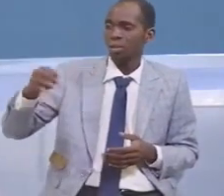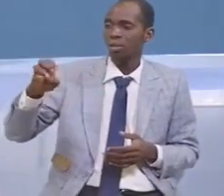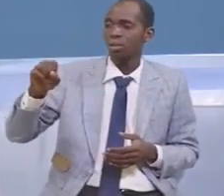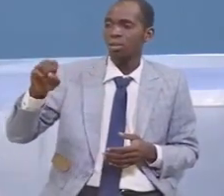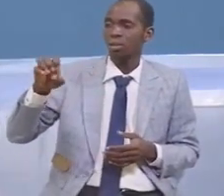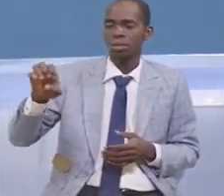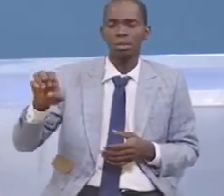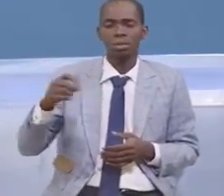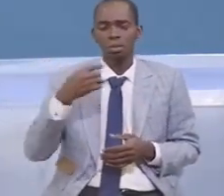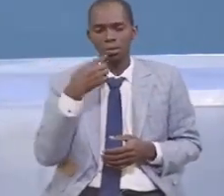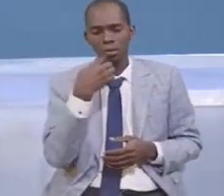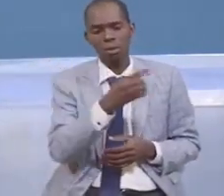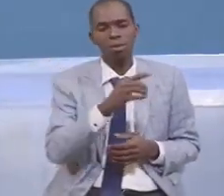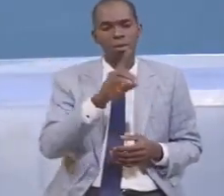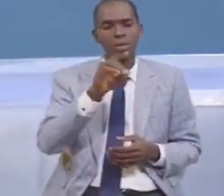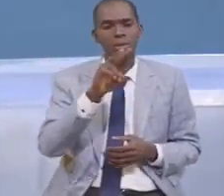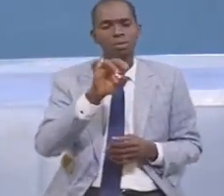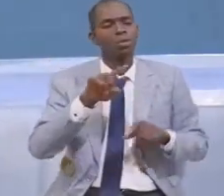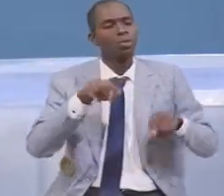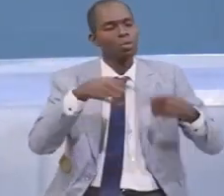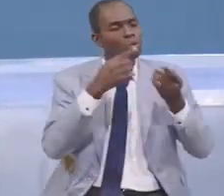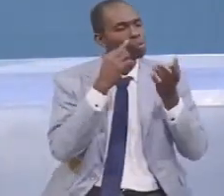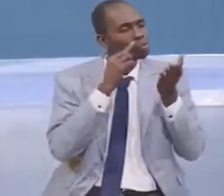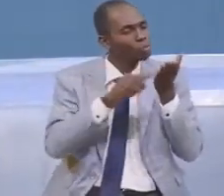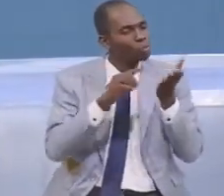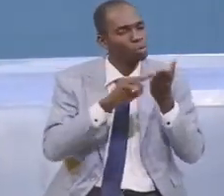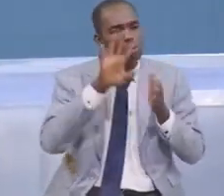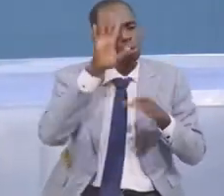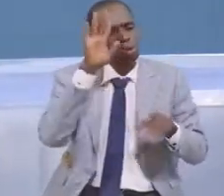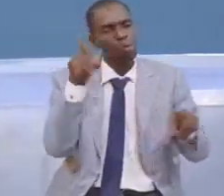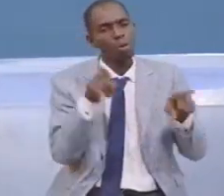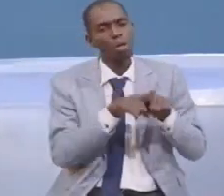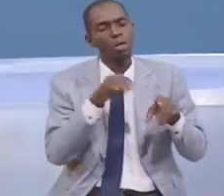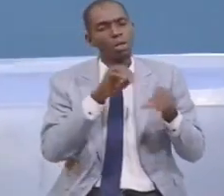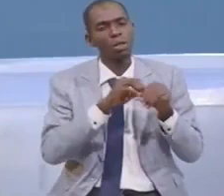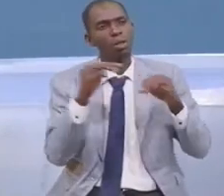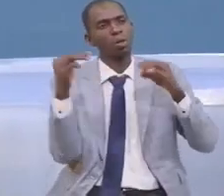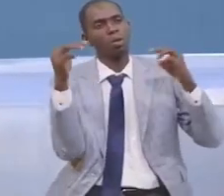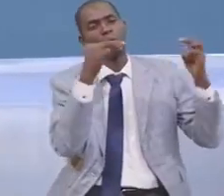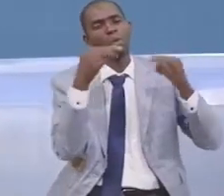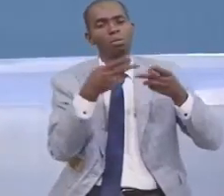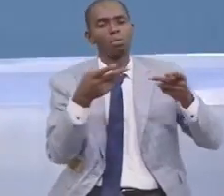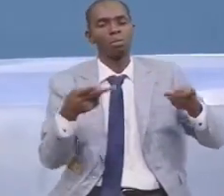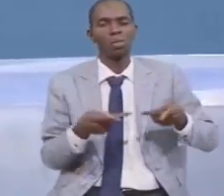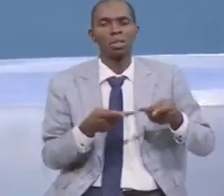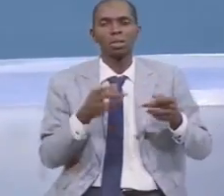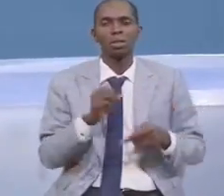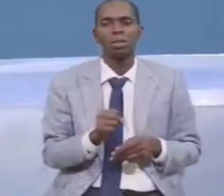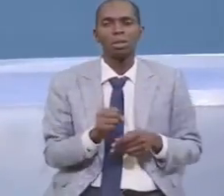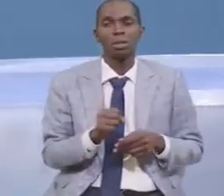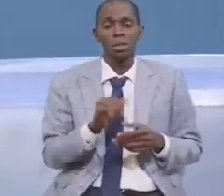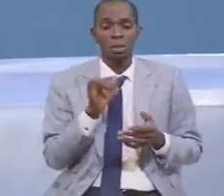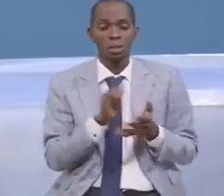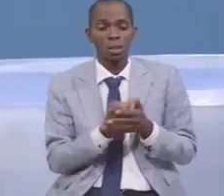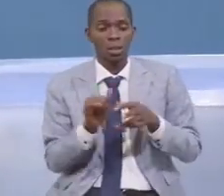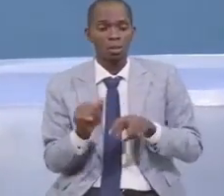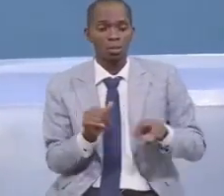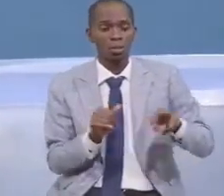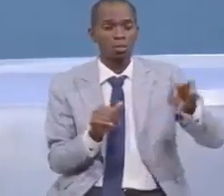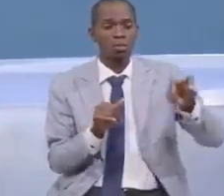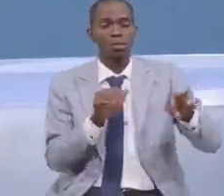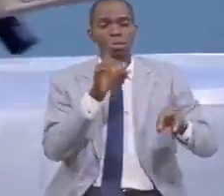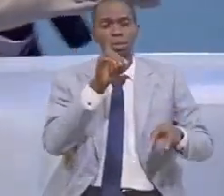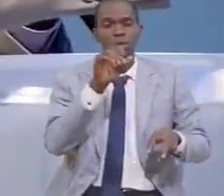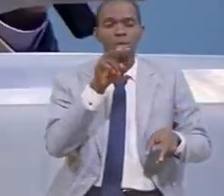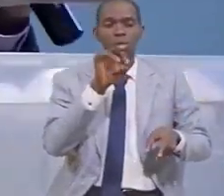on the battlefield. తండ్రి అయిన యెషయి అంటున్నాడు, అన్నలు యుద్ధ భూమిలో ఉన్నారు, వెళ్ళి రావయ్యా. That journey David